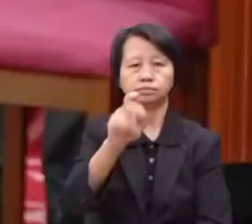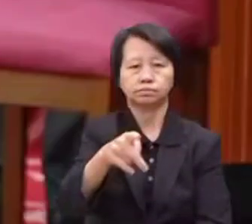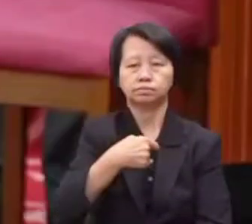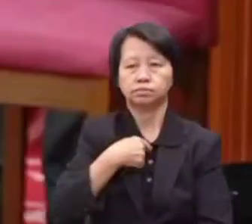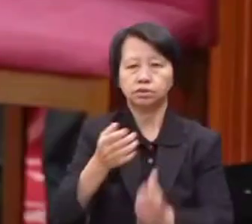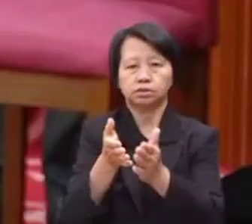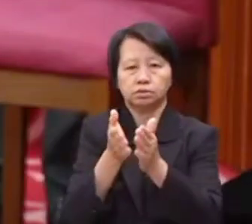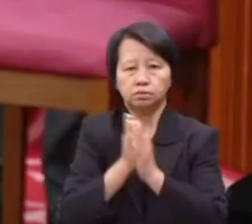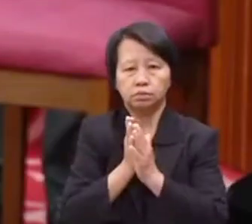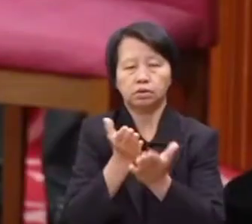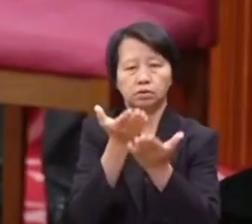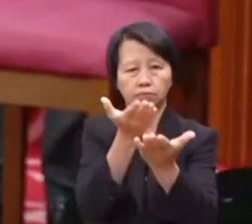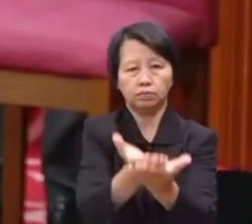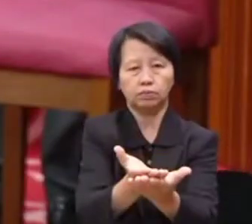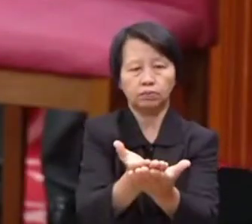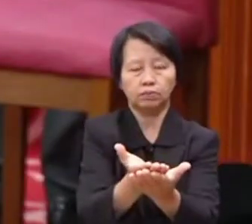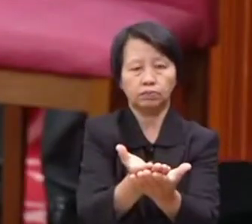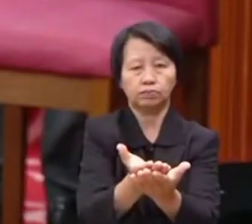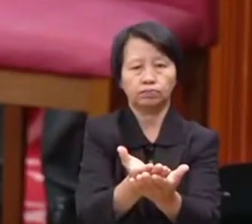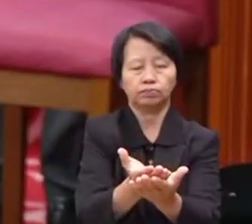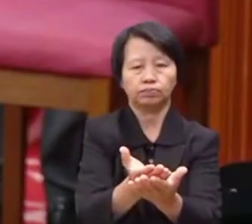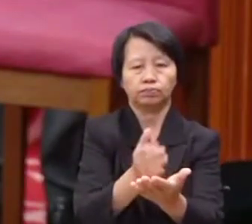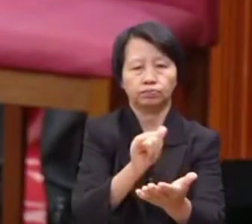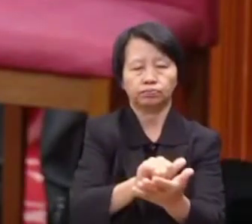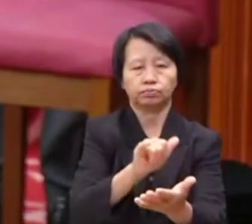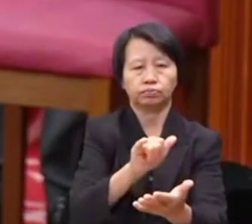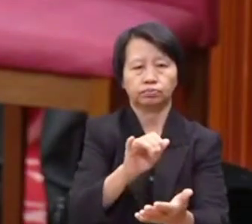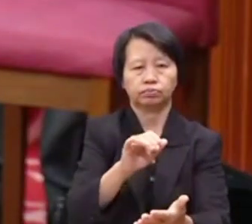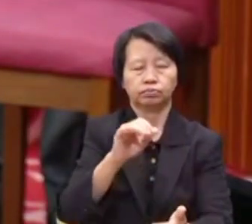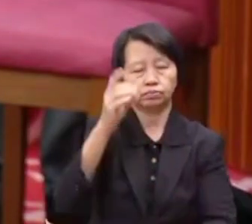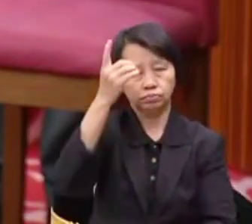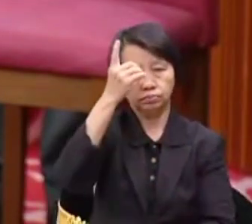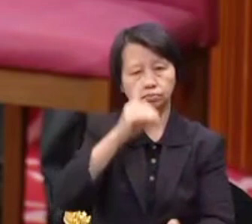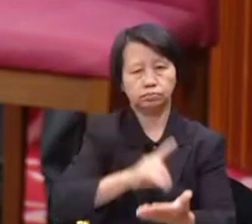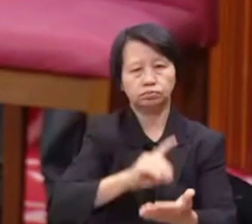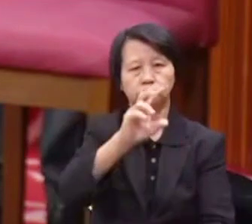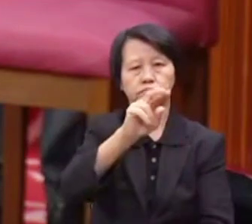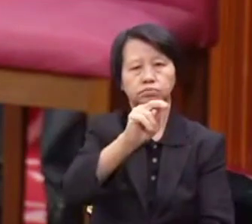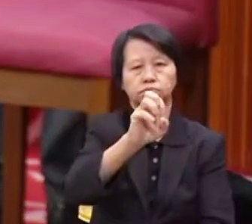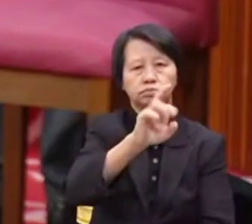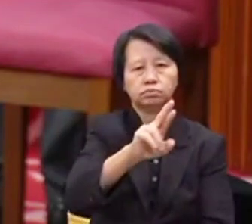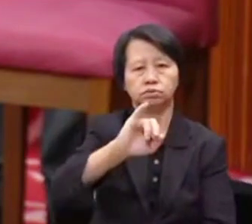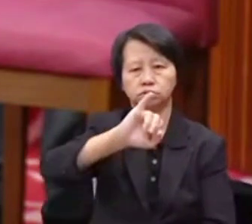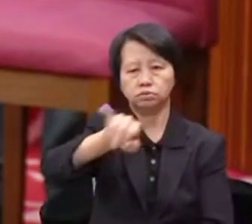saya mohon mengemukakan caranya yaitu yang berhomat sana